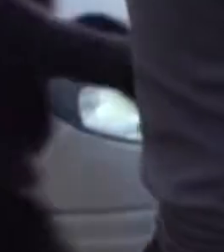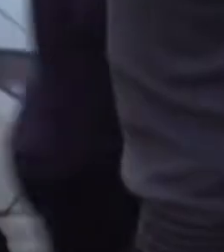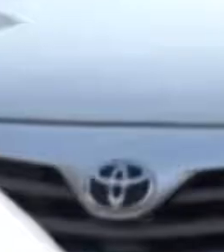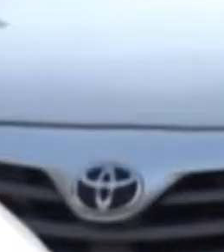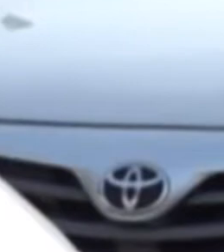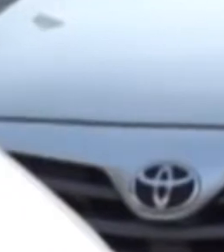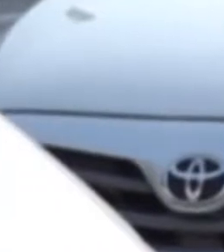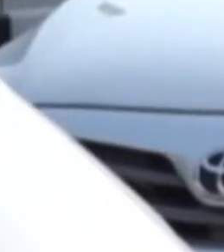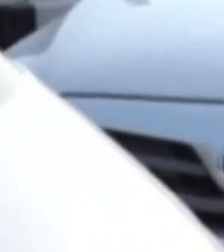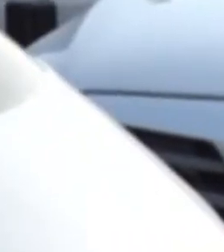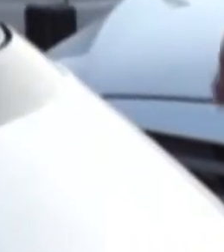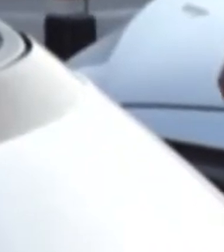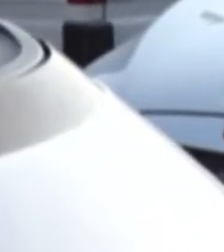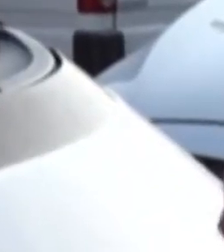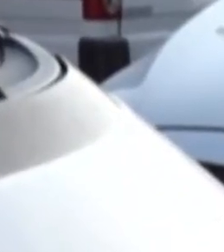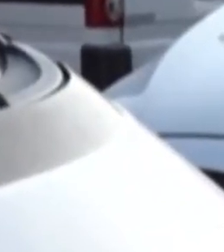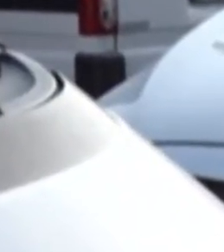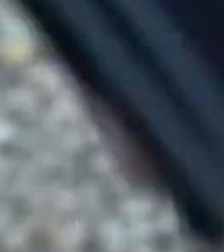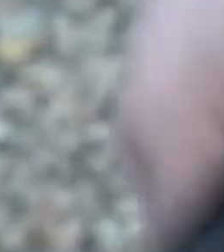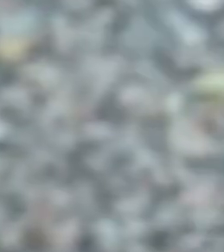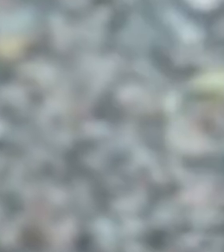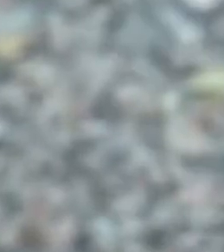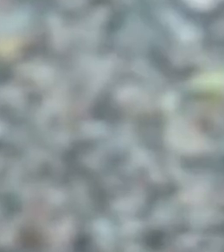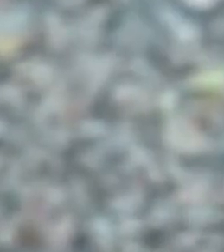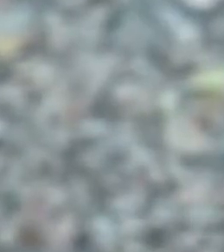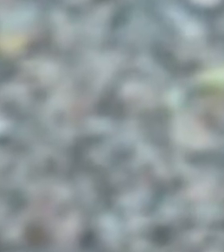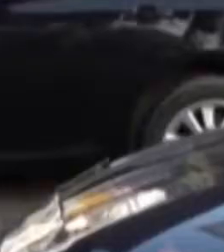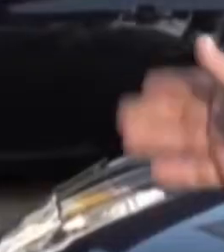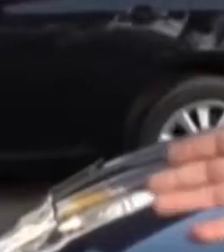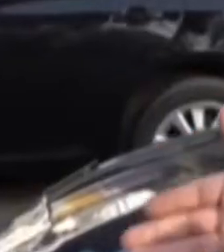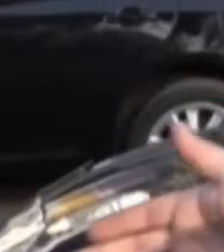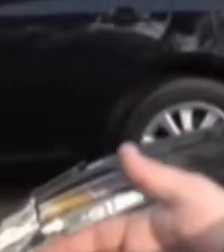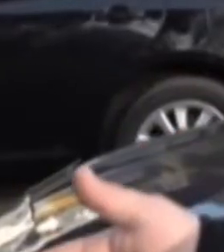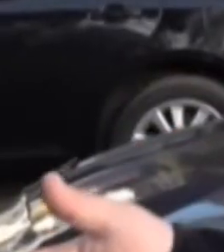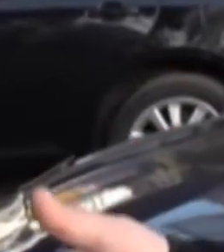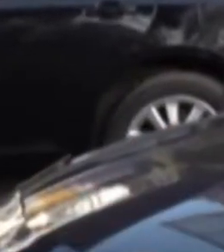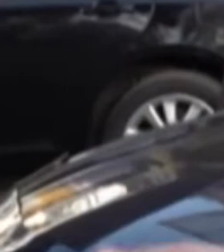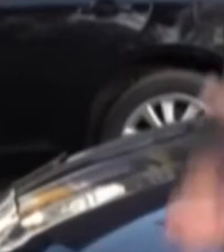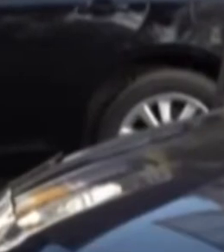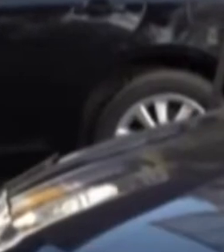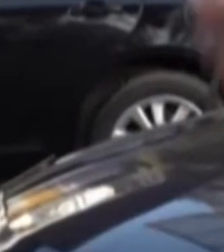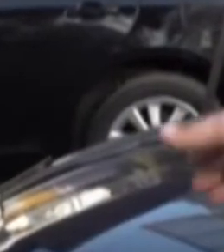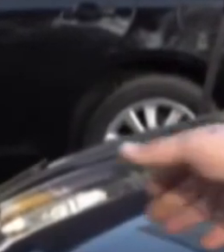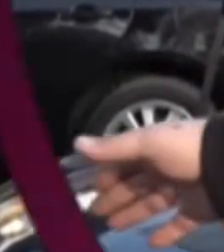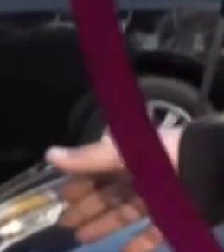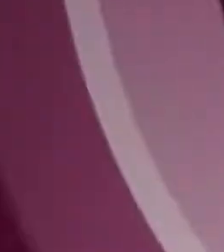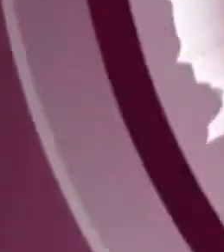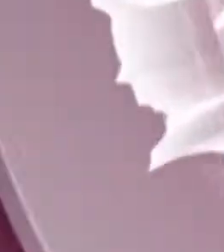требует публичных извинений от стражей порядка. В чем причина конфликта? В дальнейшем они отобрали мой телефон, скрутили